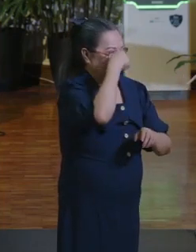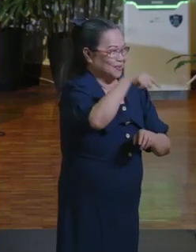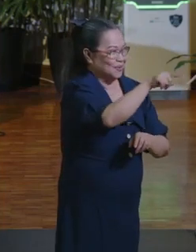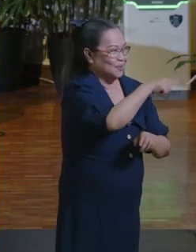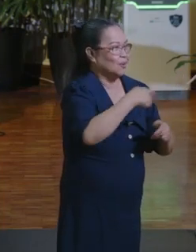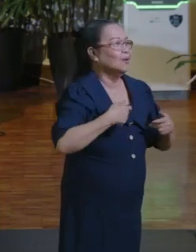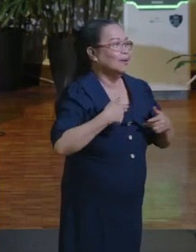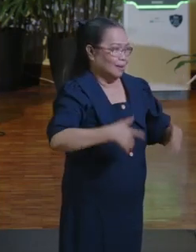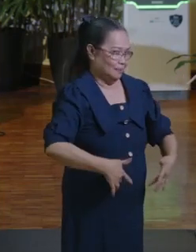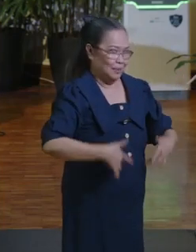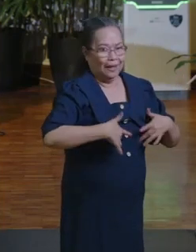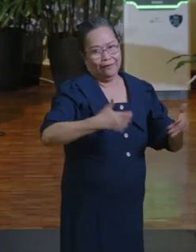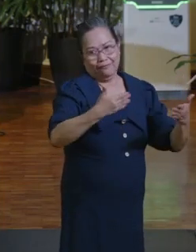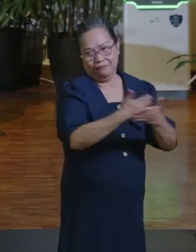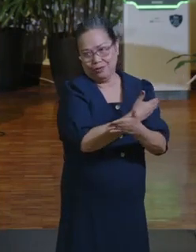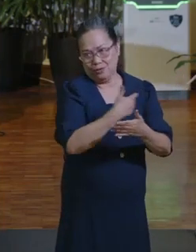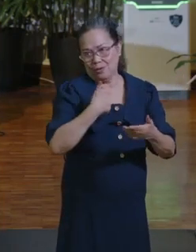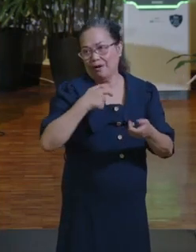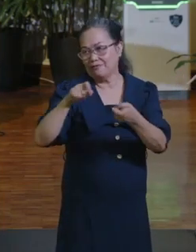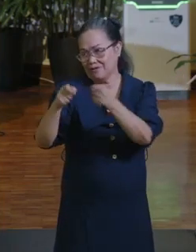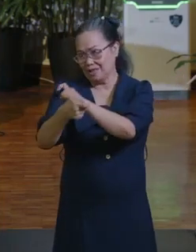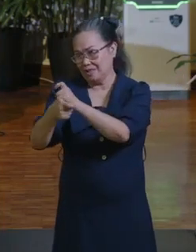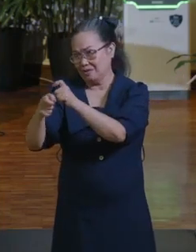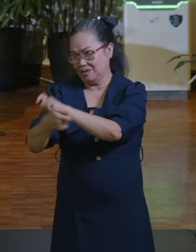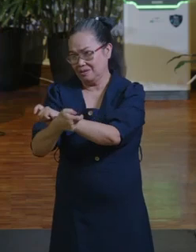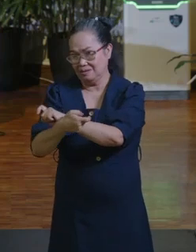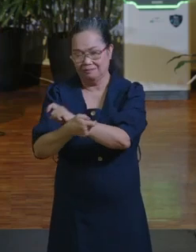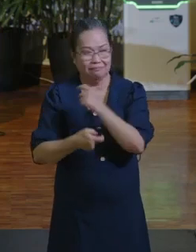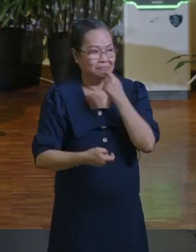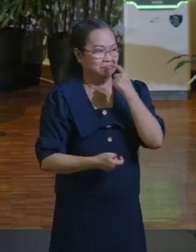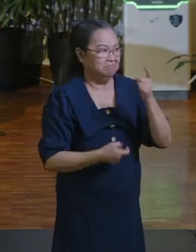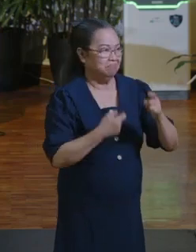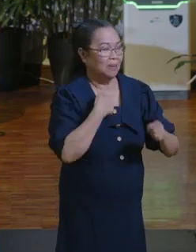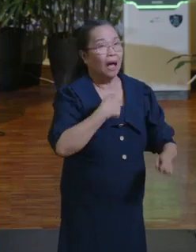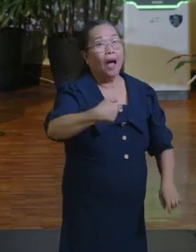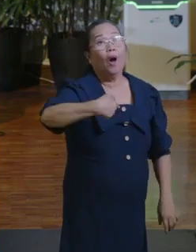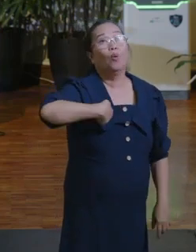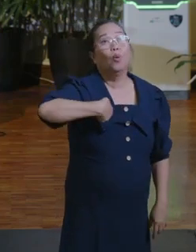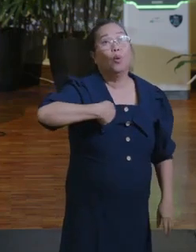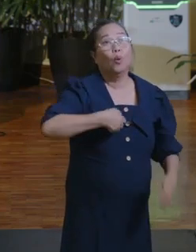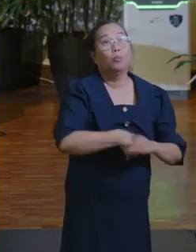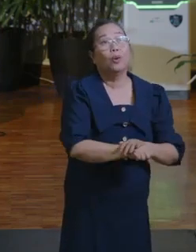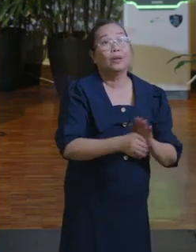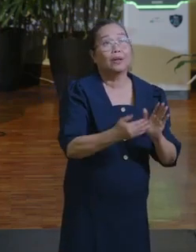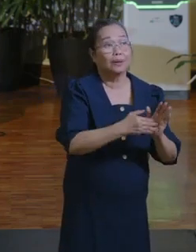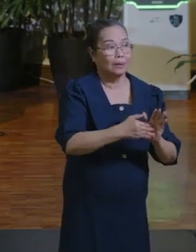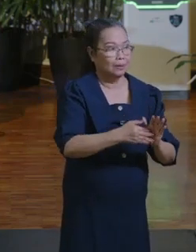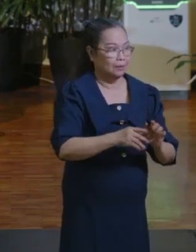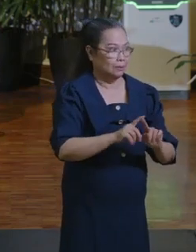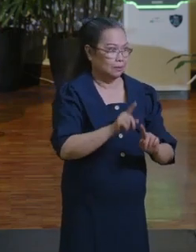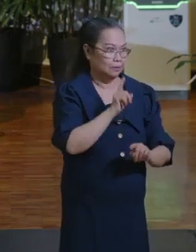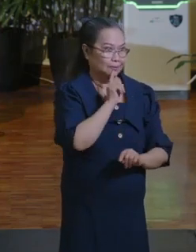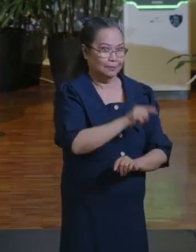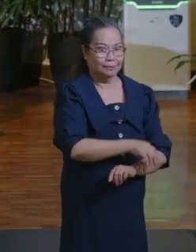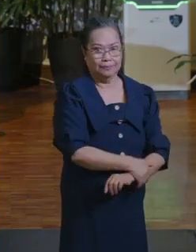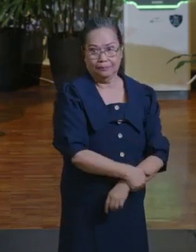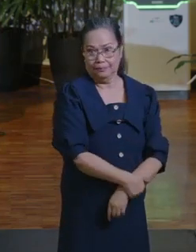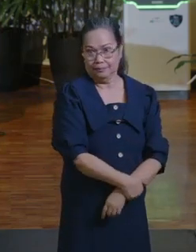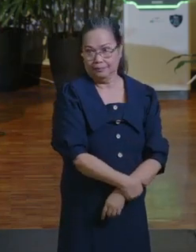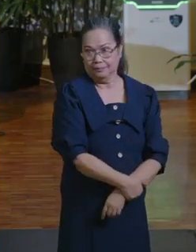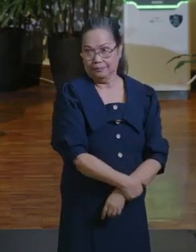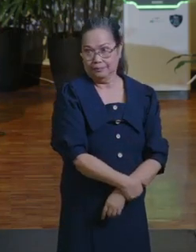kanilang buhay. Mga kapatid, maraming nagsasabi na sila ay born again, na sila ay tunay na